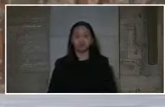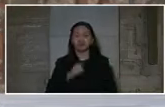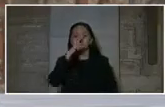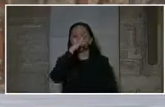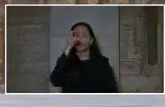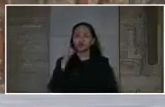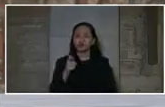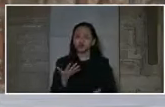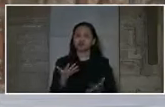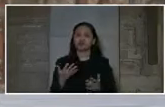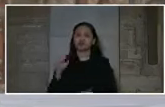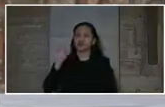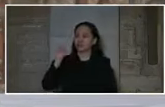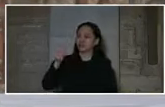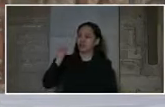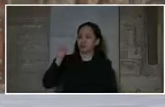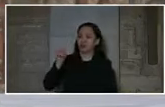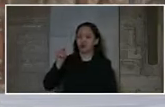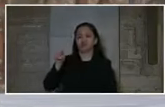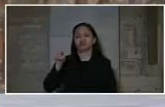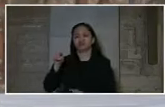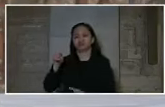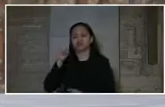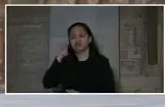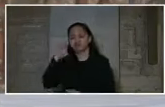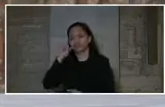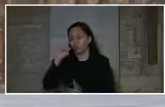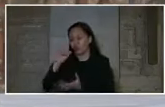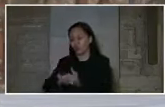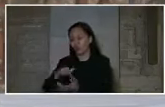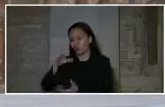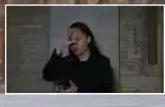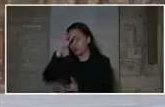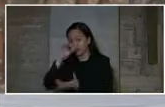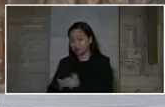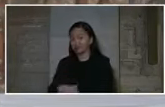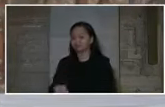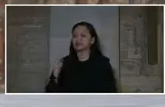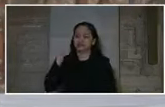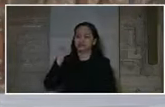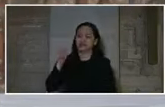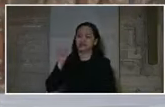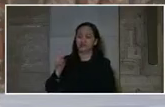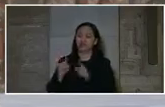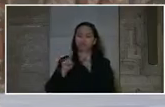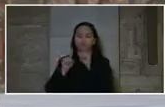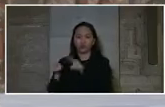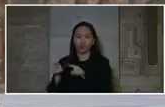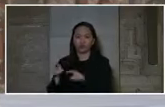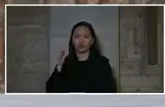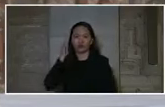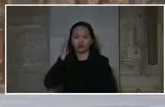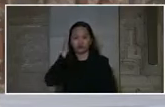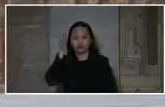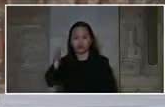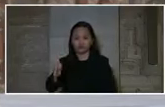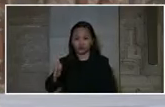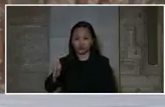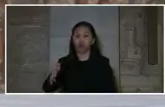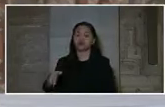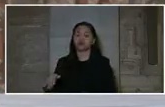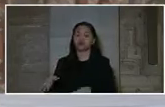Dahil nung umoo ka sa iyong mapapangasawa, when you said yes to your future